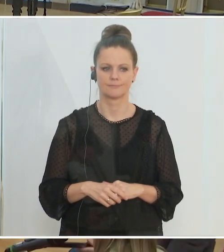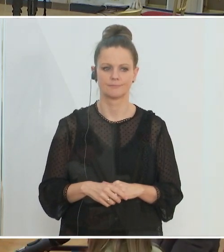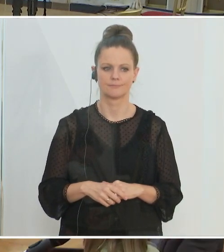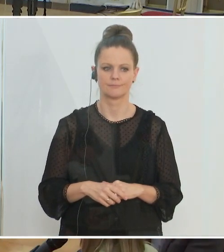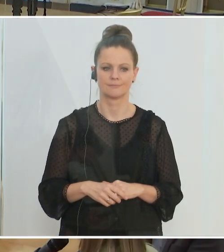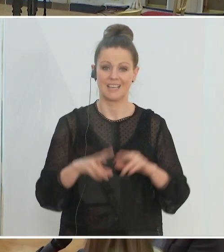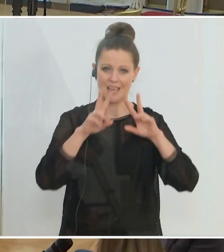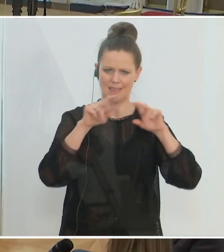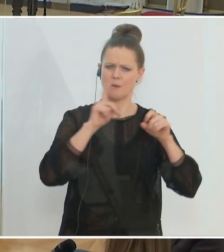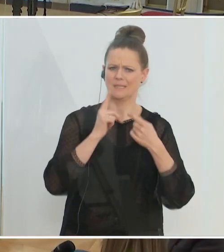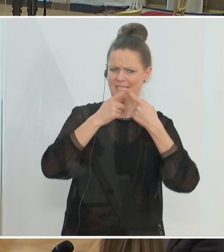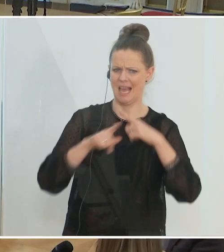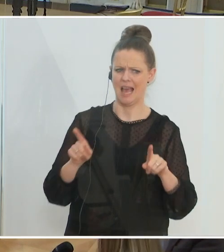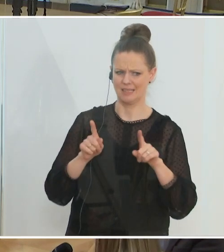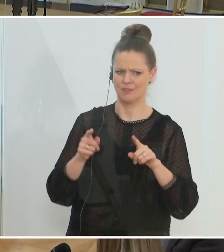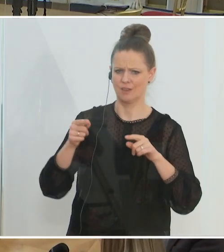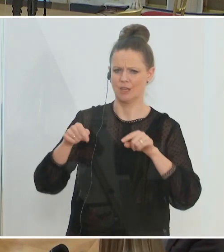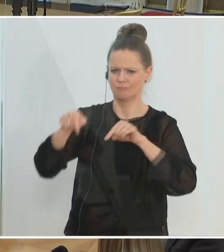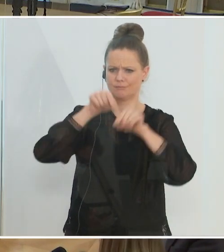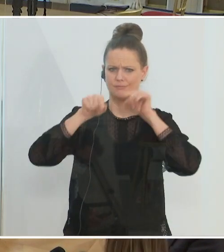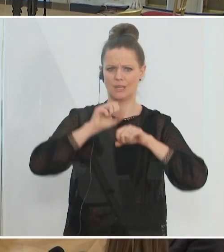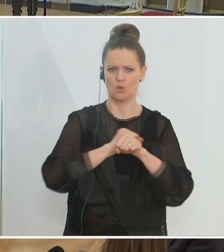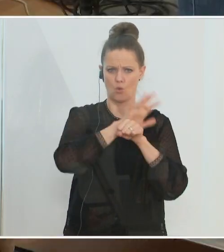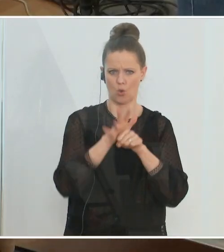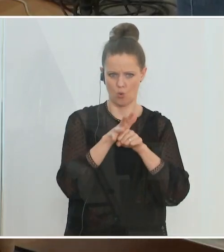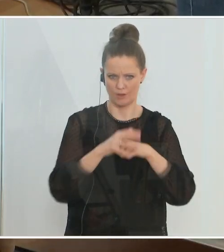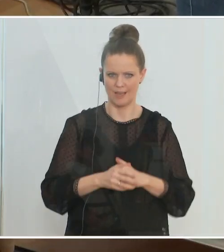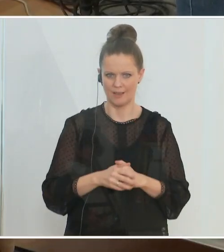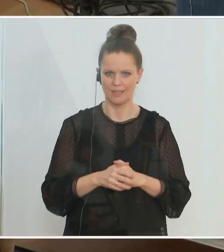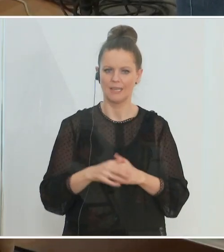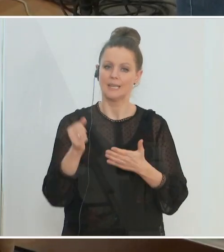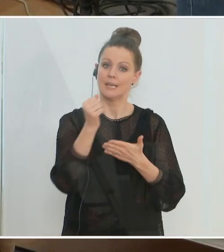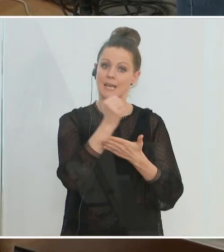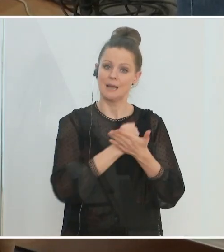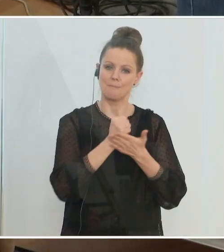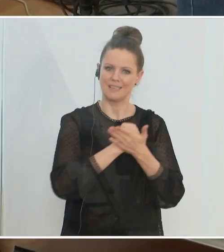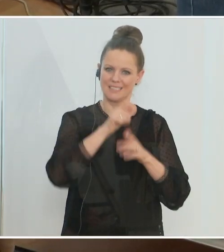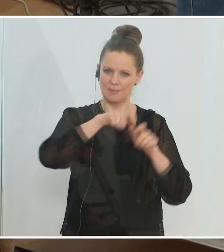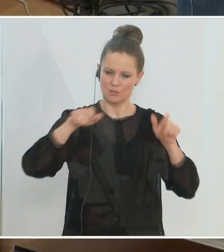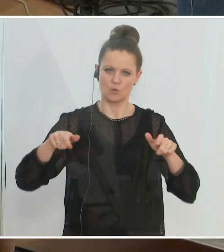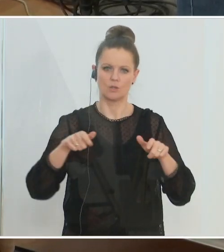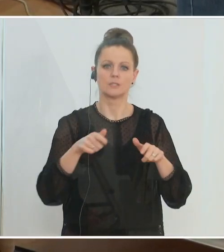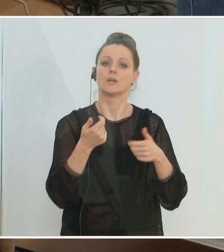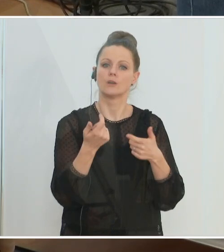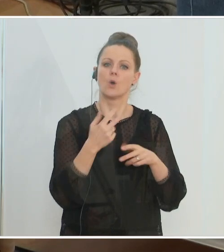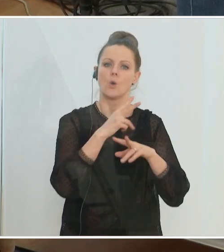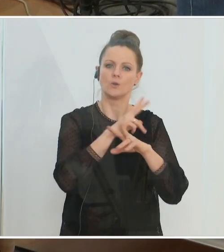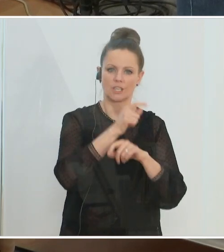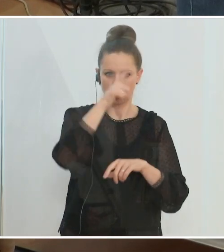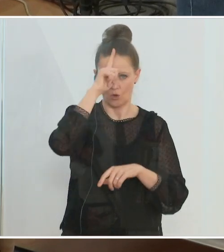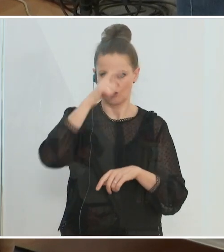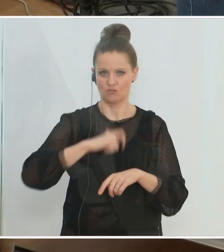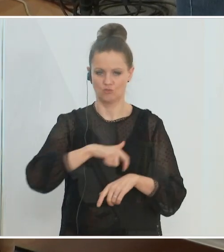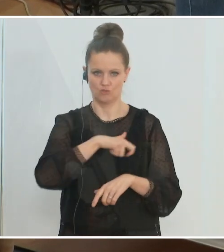Thematisch jetzt ein bisschen was anderes. Wir müssen zurück zu Corona. Es geht um Mediziner aus Deutschland, Österreich und der Schweiz, haben uns jetzt